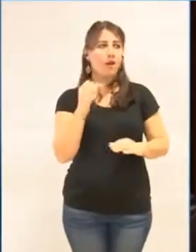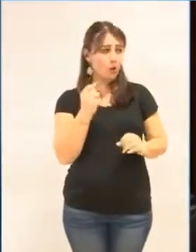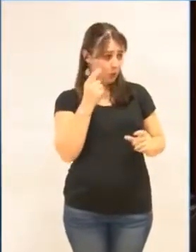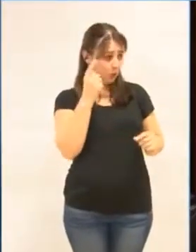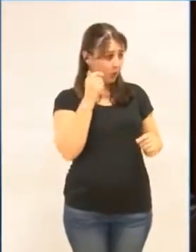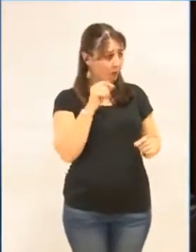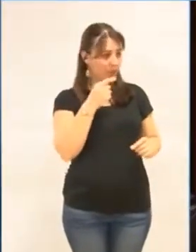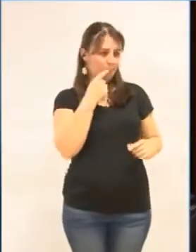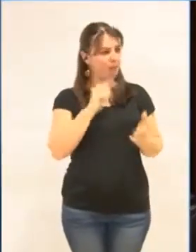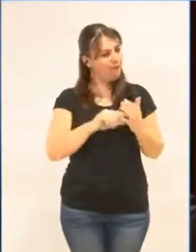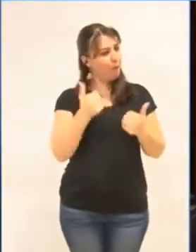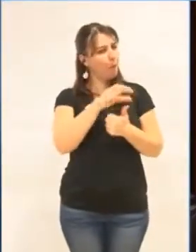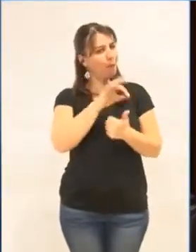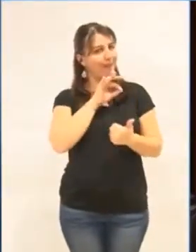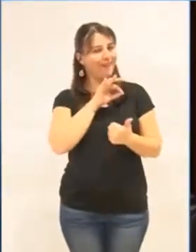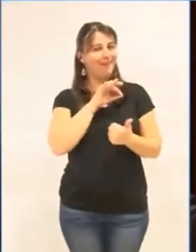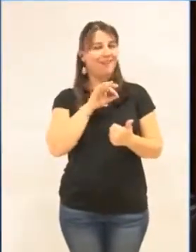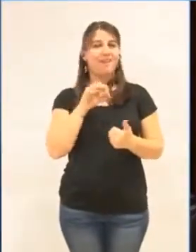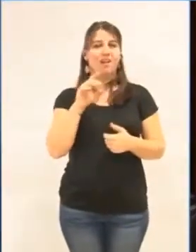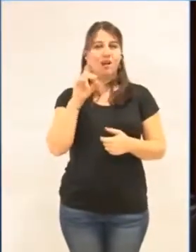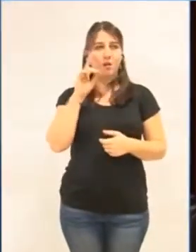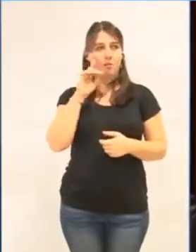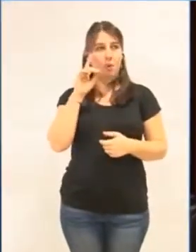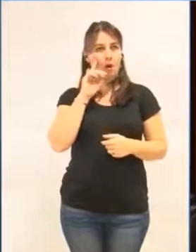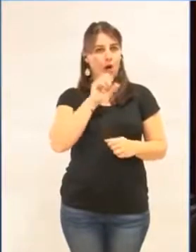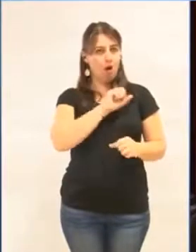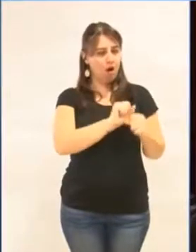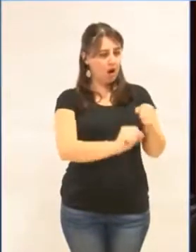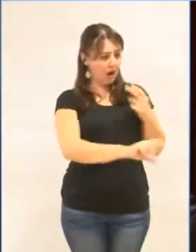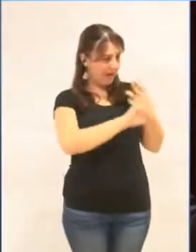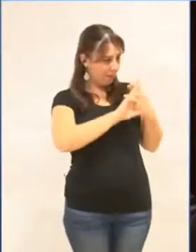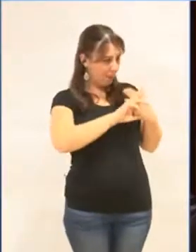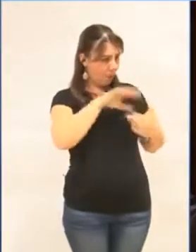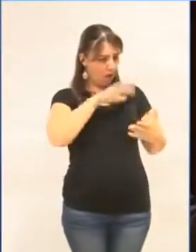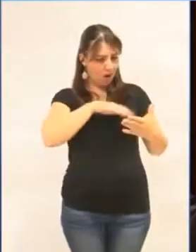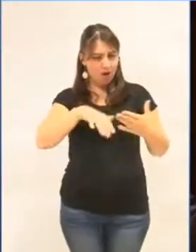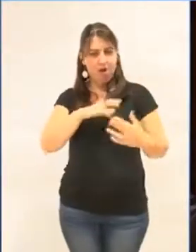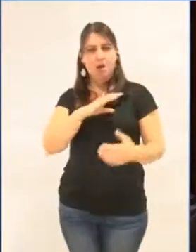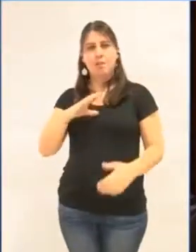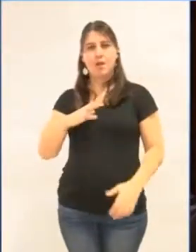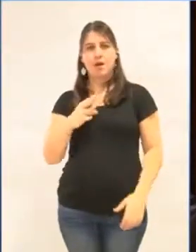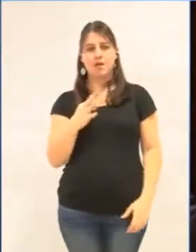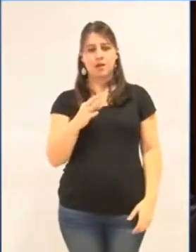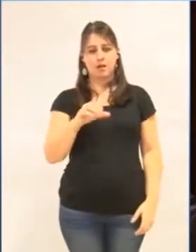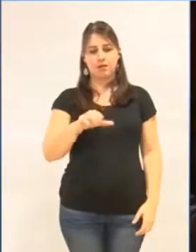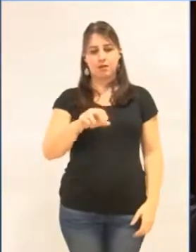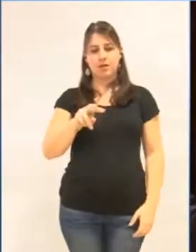celui-ci, parce que je trouve votre réponse, et y compris les explications d'Mme Tavel données tout à l'heure,